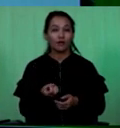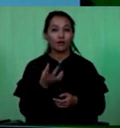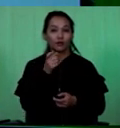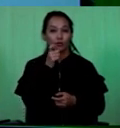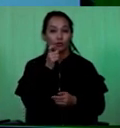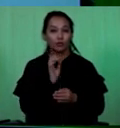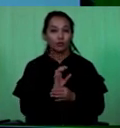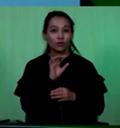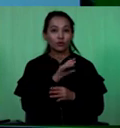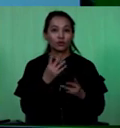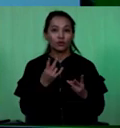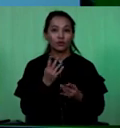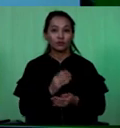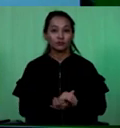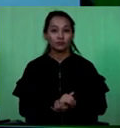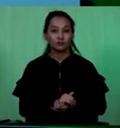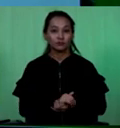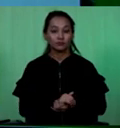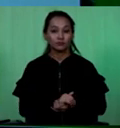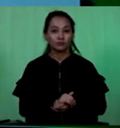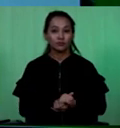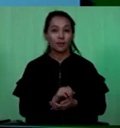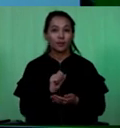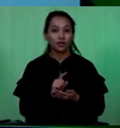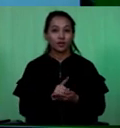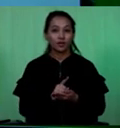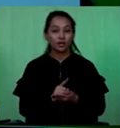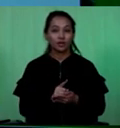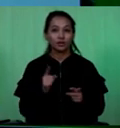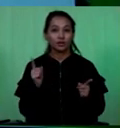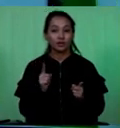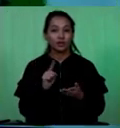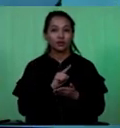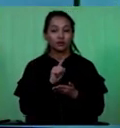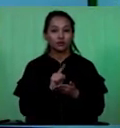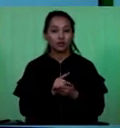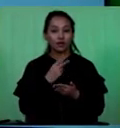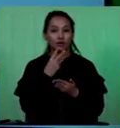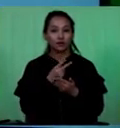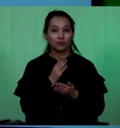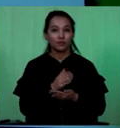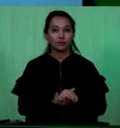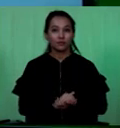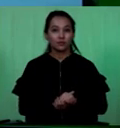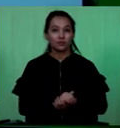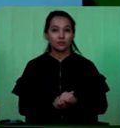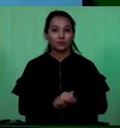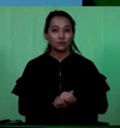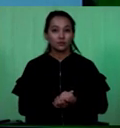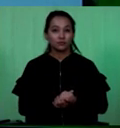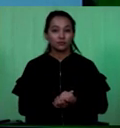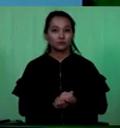tuxum yetkazib berilishi kerak. Keling, masalaning qisqa shartiga e'tiborimizni qaratamiz.